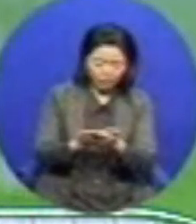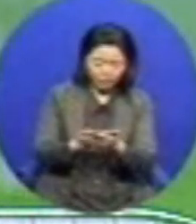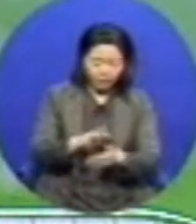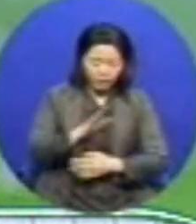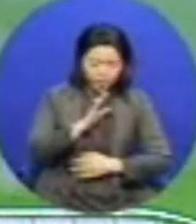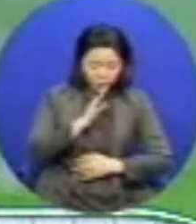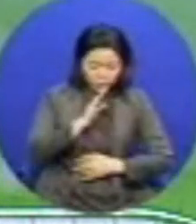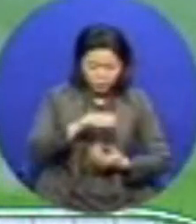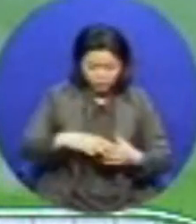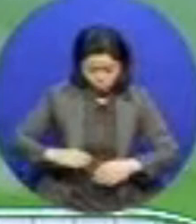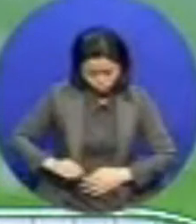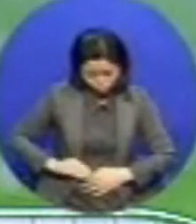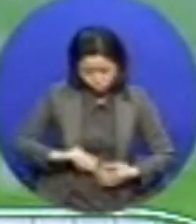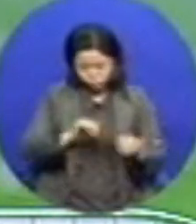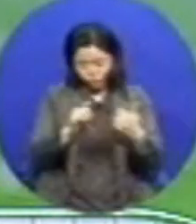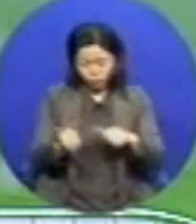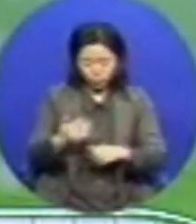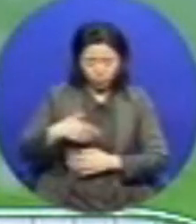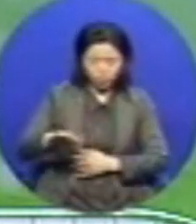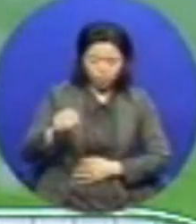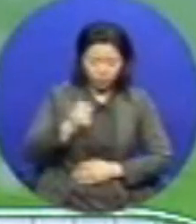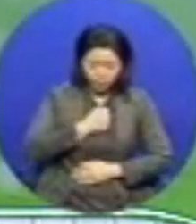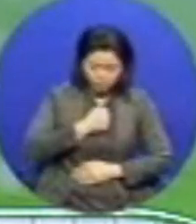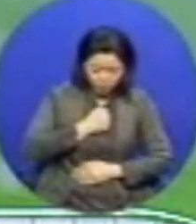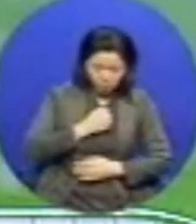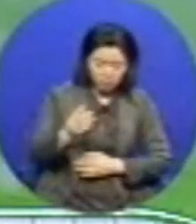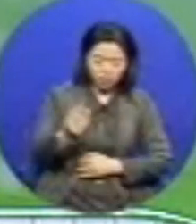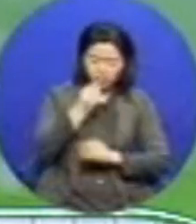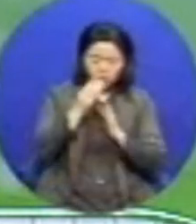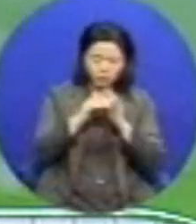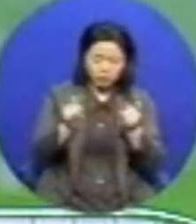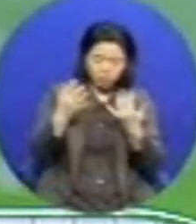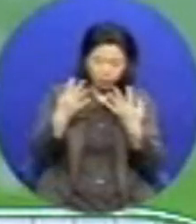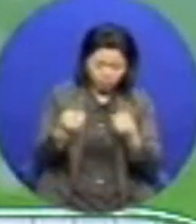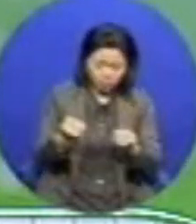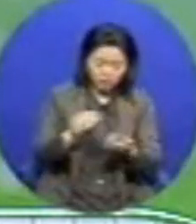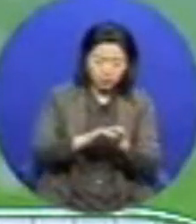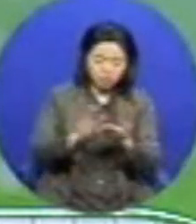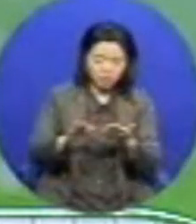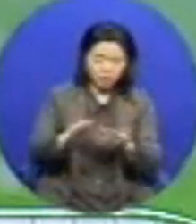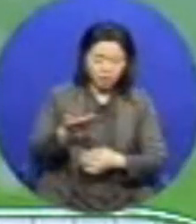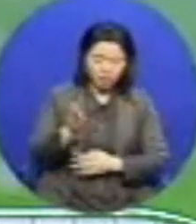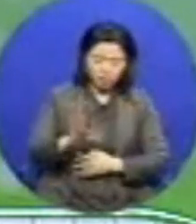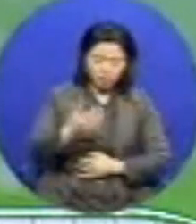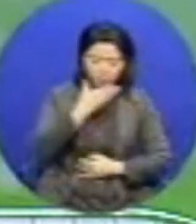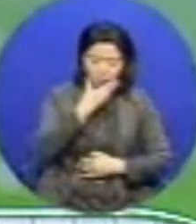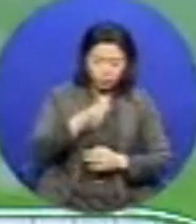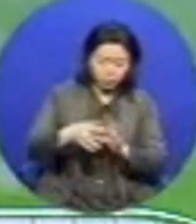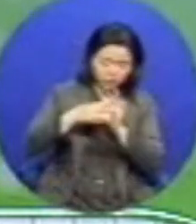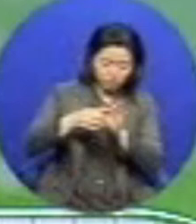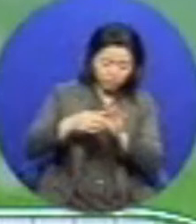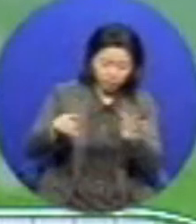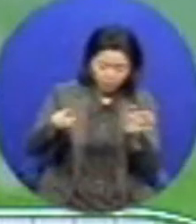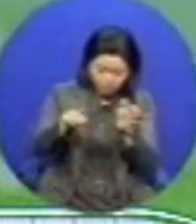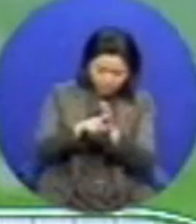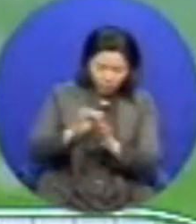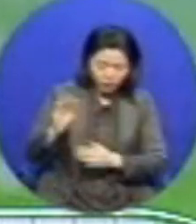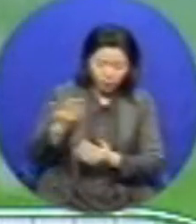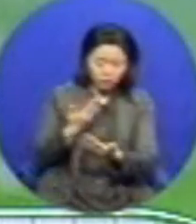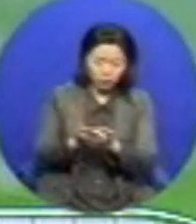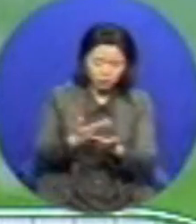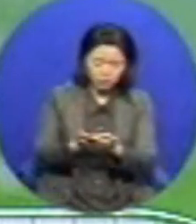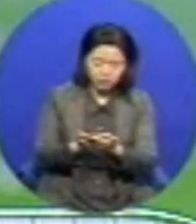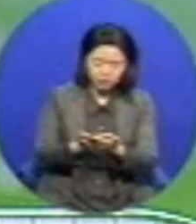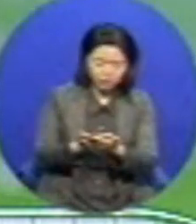굶어 죽어가고 답답해 하는 성도들이 많습니다 그러나 축복의 통로 인 것을 믿게 하소서